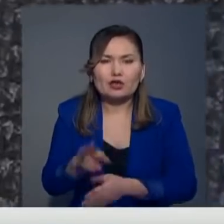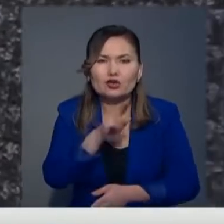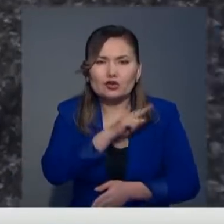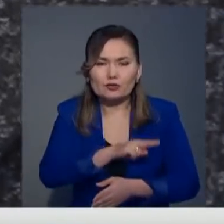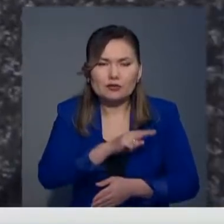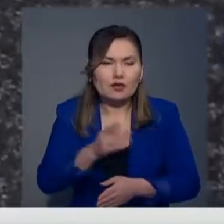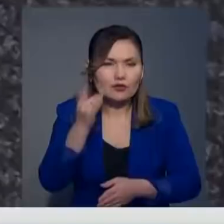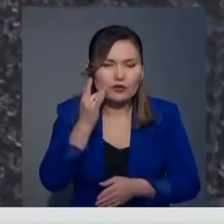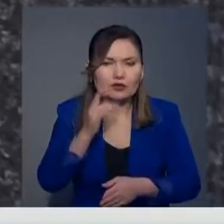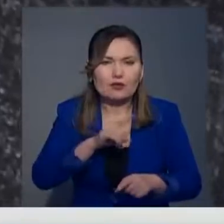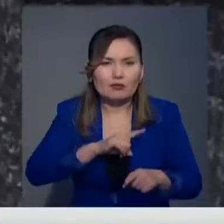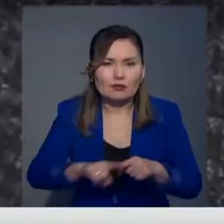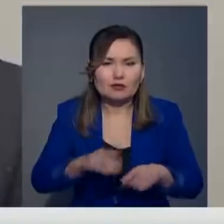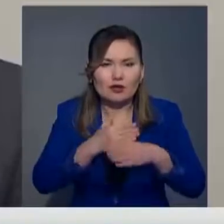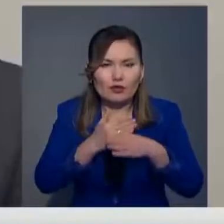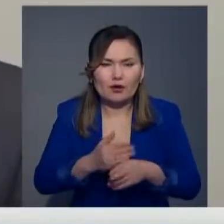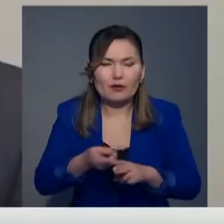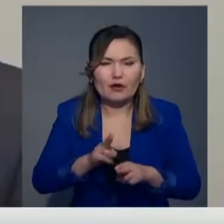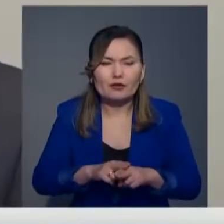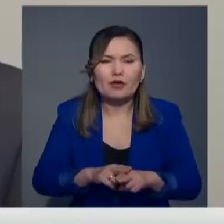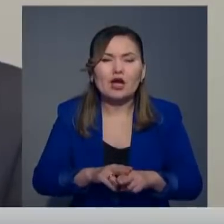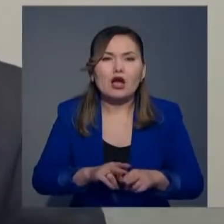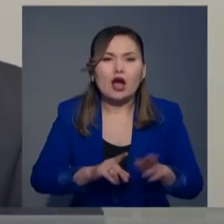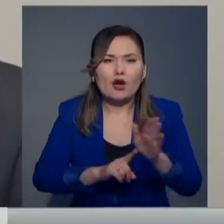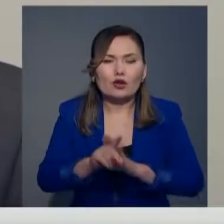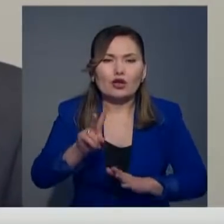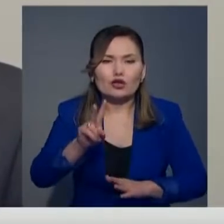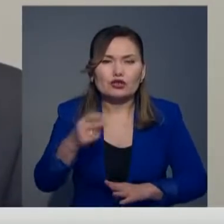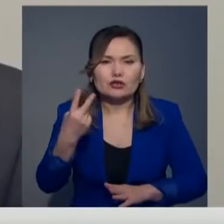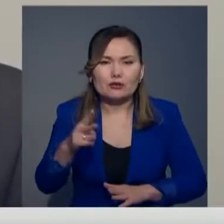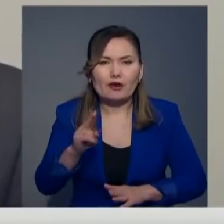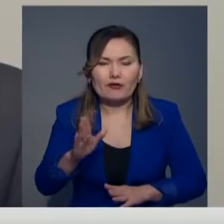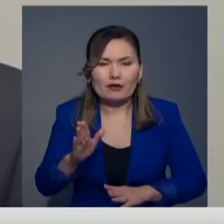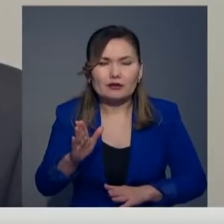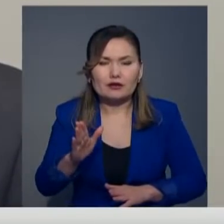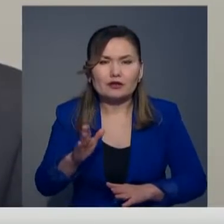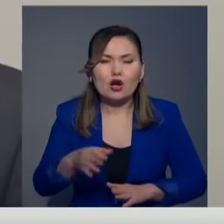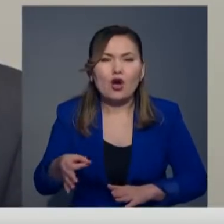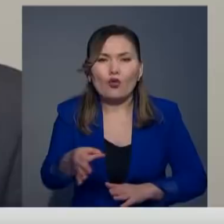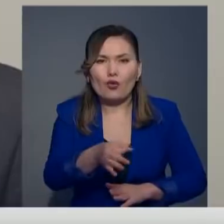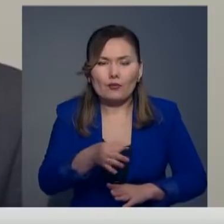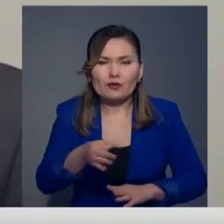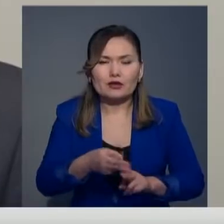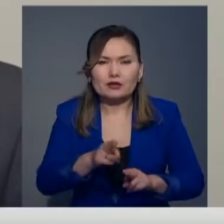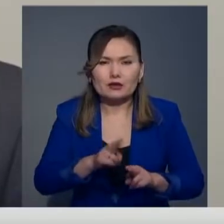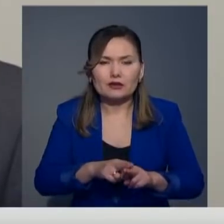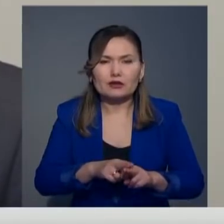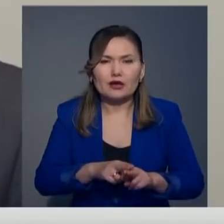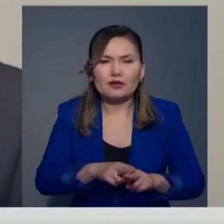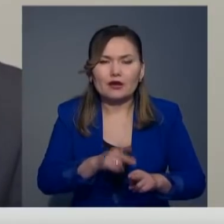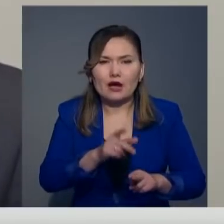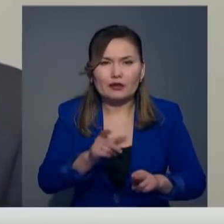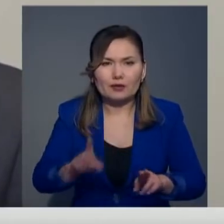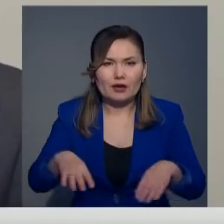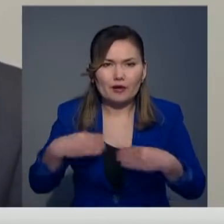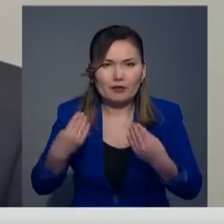жедел ұйымдастыра біледі. Осыған байланысты біздің әуелі 220 пәтердің облыс төңірегіндегі 7 әкімшілік